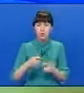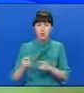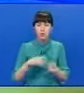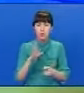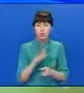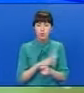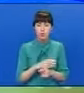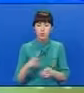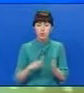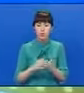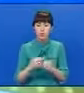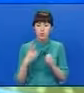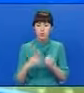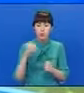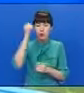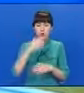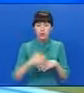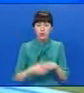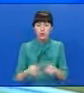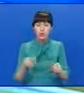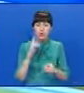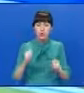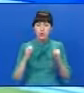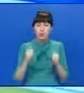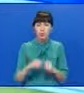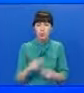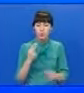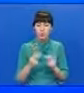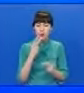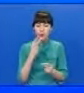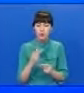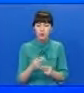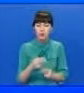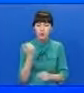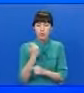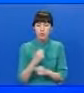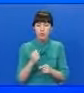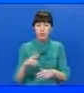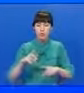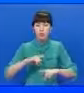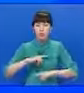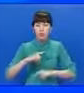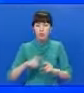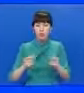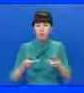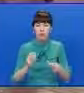отыр. 9 бен 12 жас аралығындағы жас спортшылар әдемі ойын өрнегін көрсетіп, жеңімпаздар ақтық сынға жолдама алды.